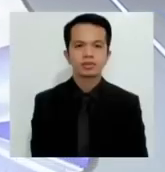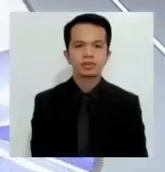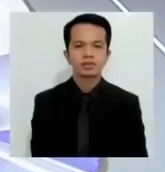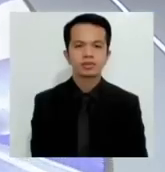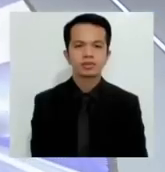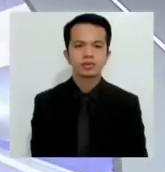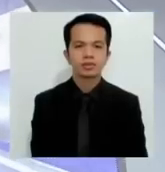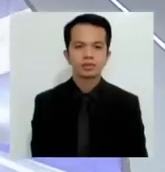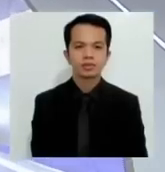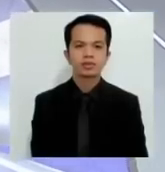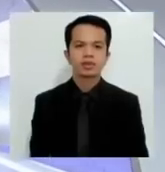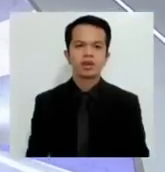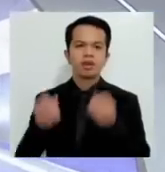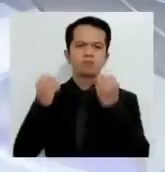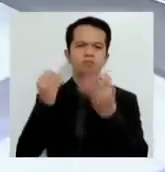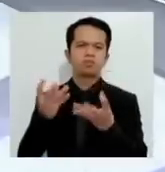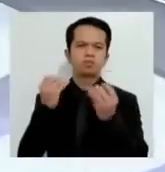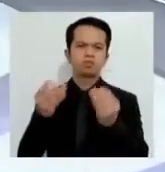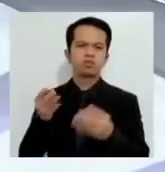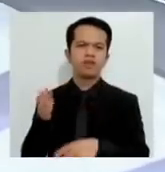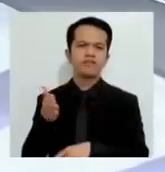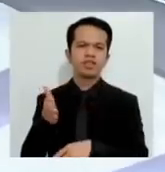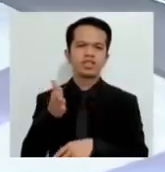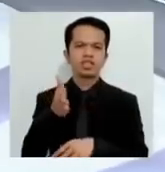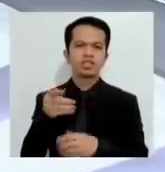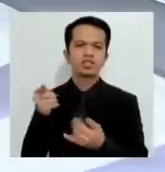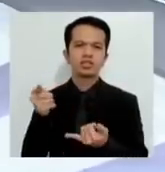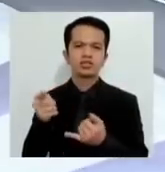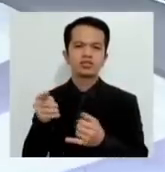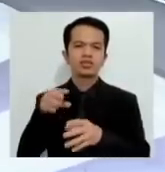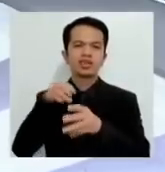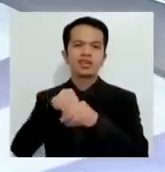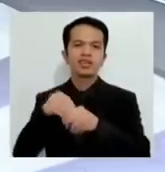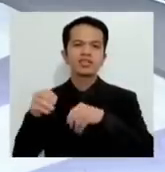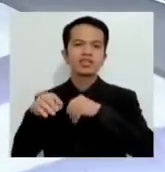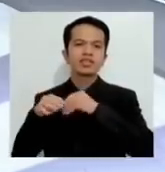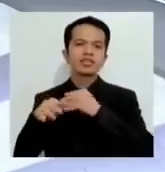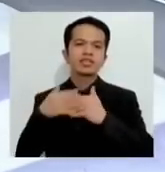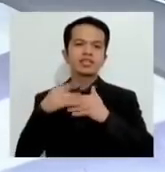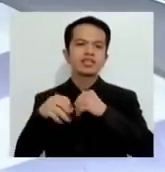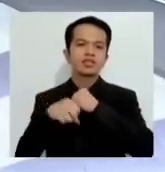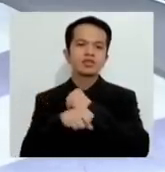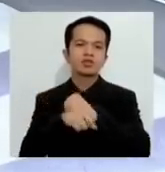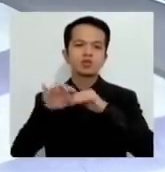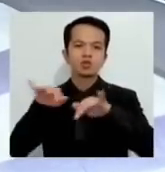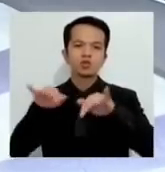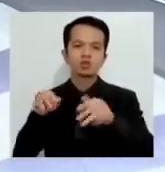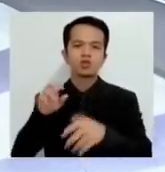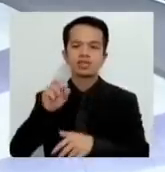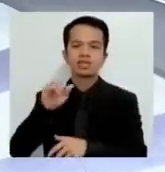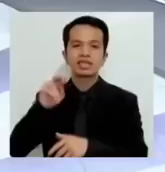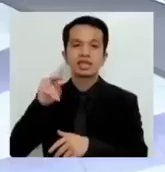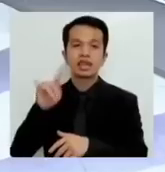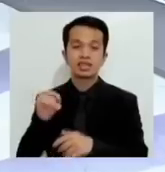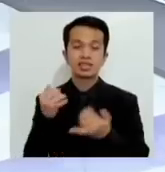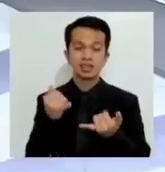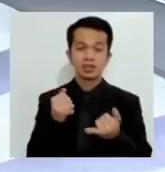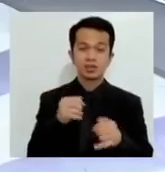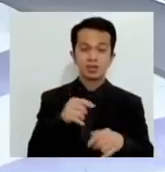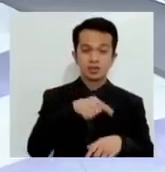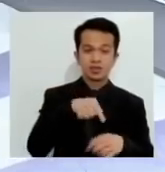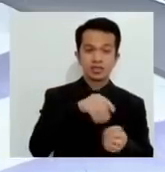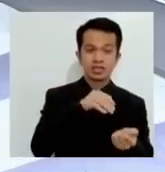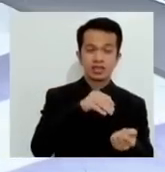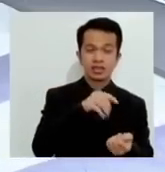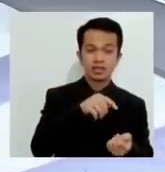Overloaded tambahan ang tumambad sa mga residente at guest ng isang resort sa Maasim, Sarangani. Ang paliwanag ng eksperto kung bakit biglang dami ang